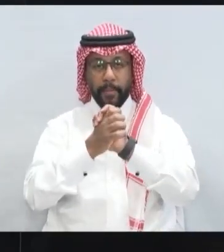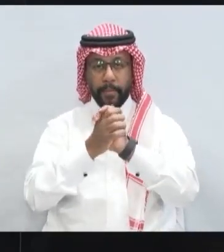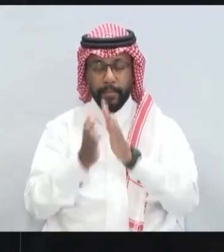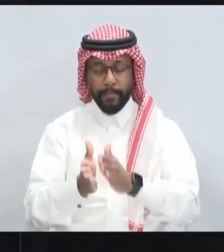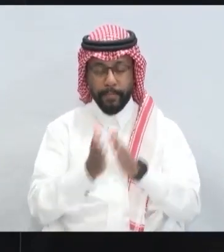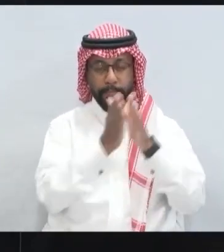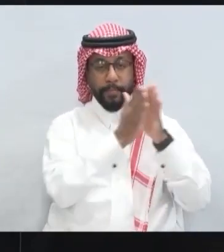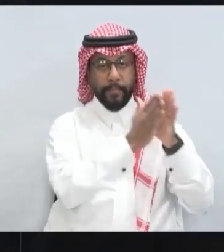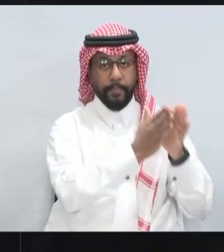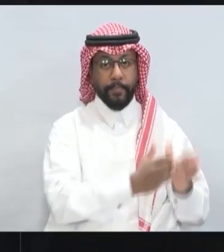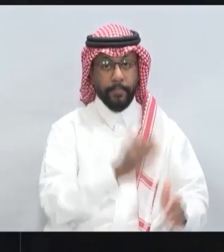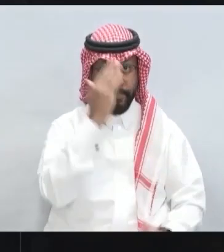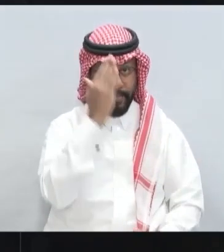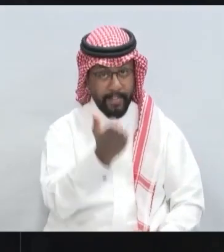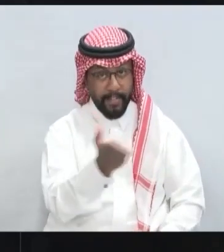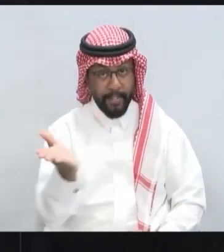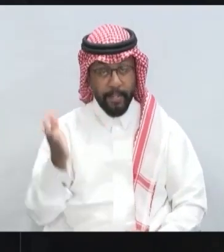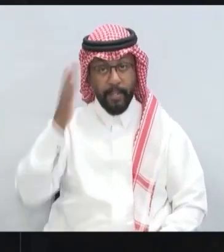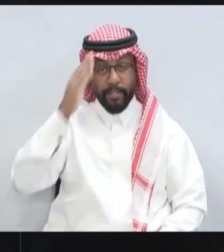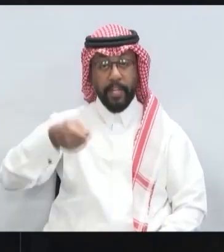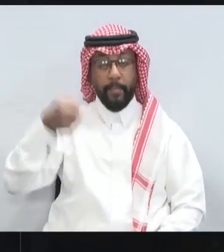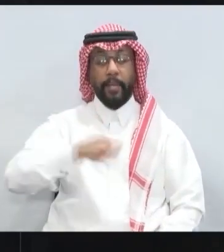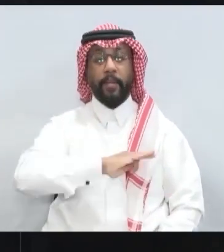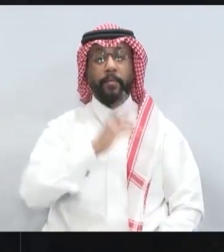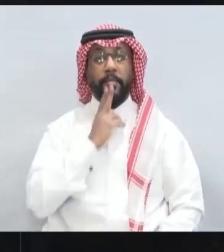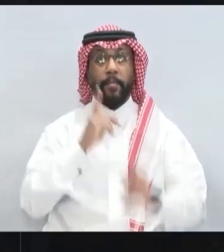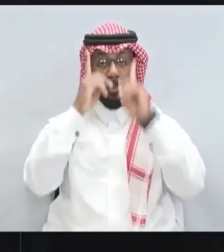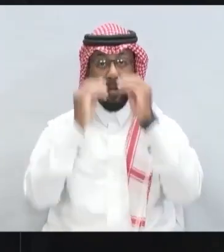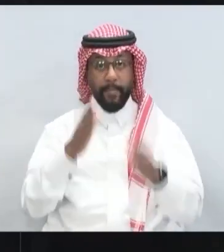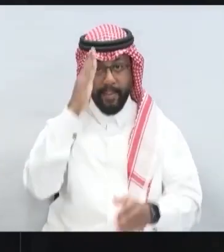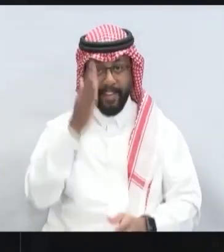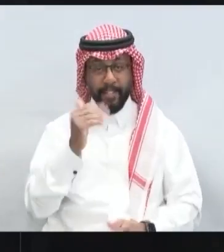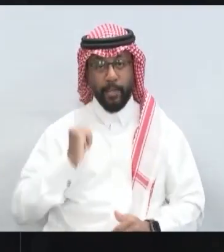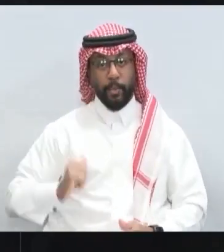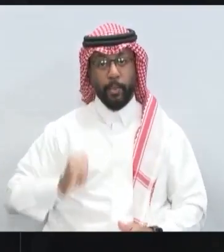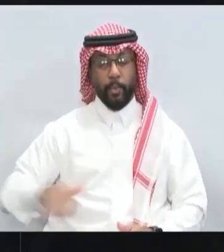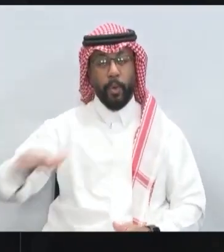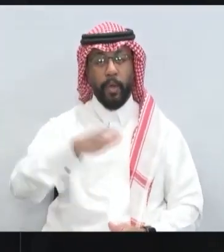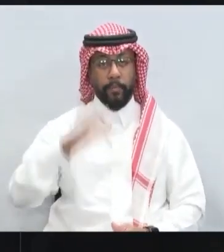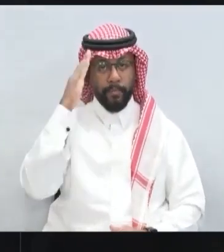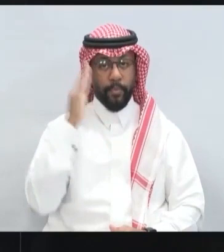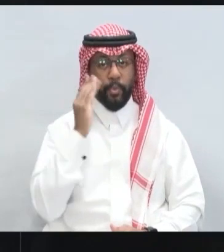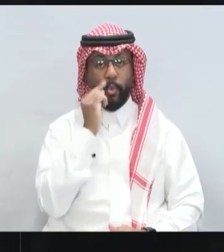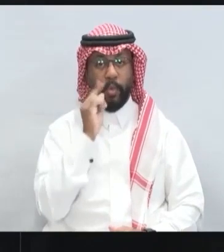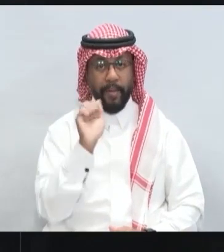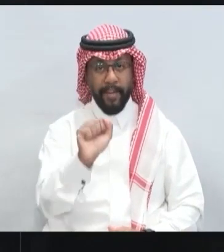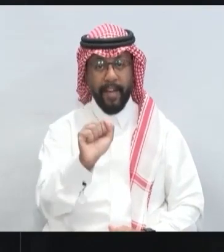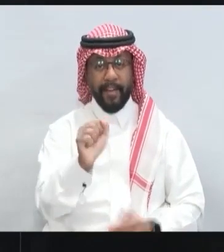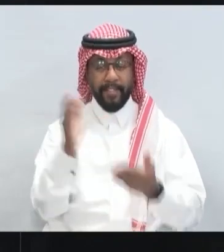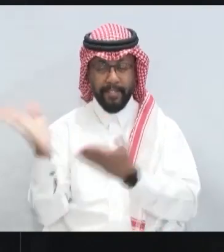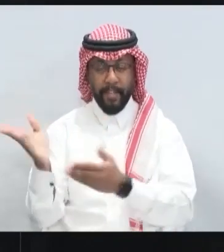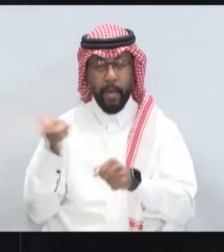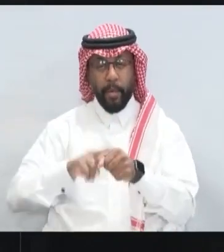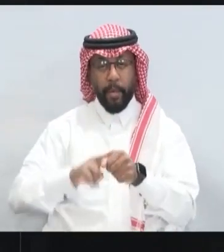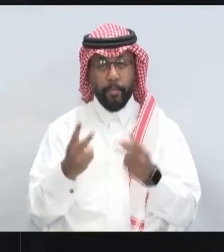الصلاه وازكى السلام السلام عليكم ورحمه الله وبركاته واهلا وسهلا بكم اعزائي طلابا وطالبات